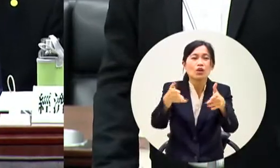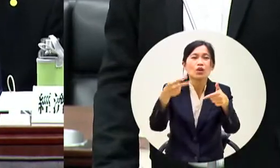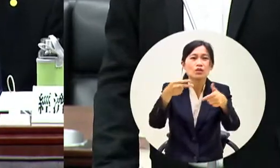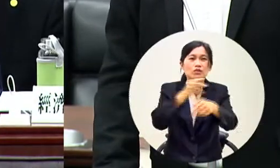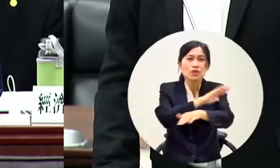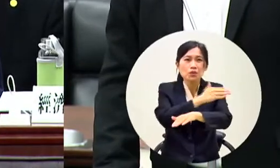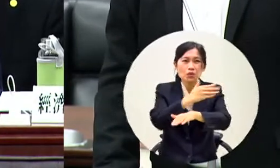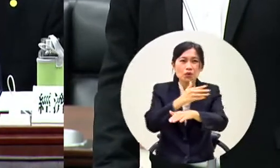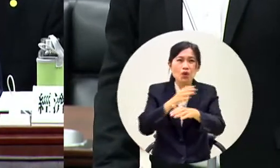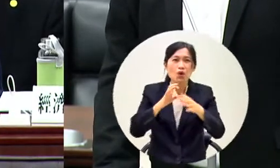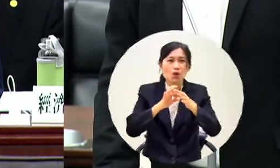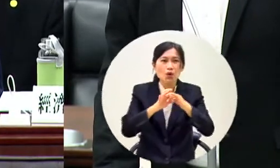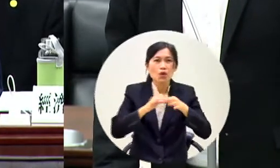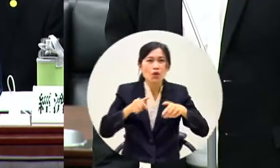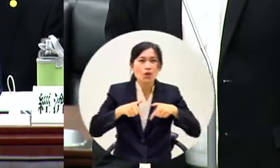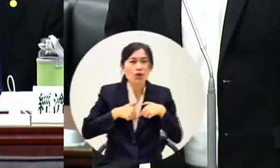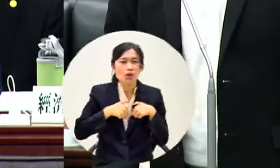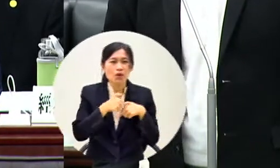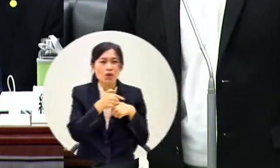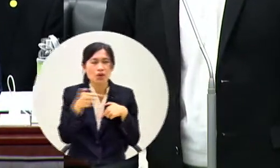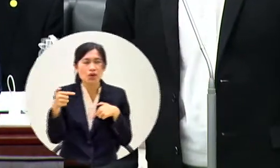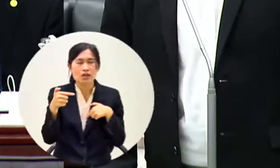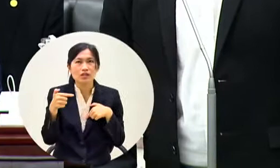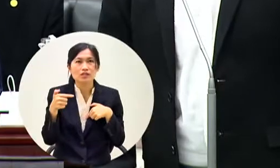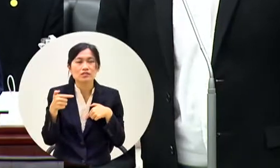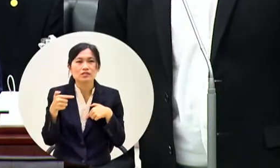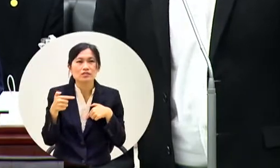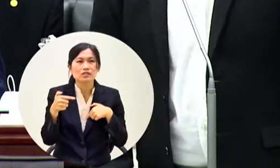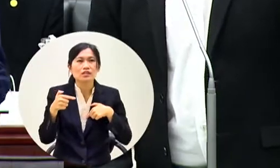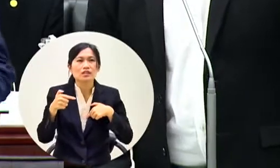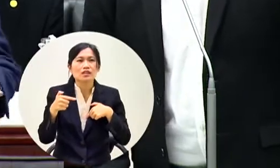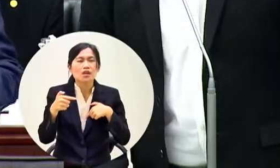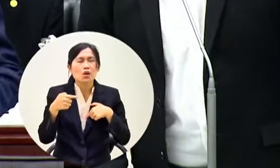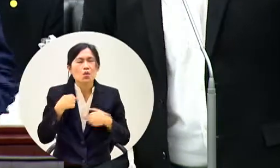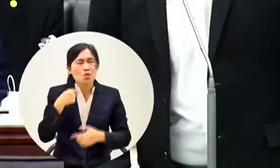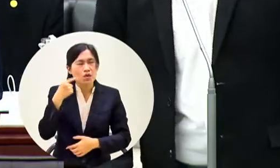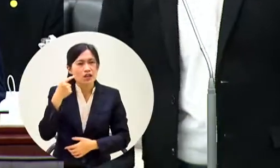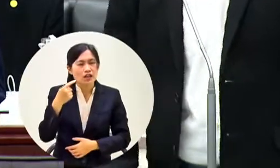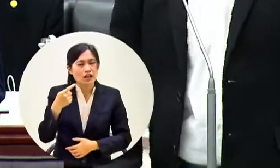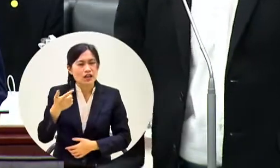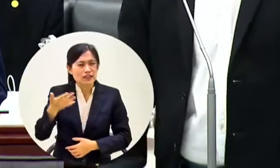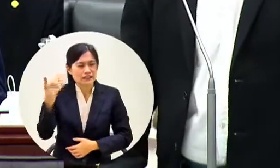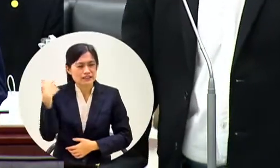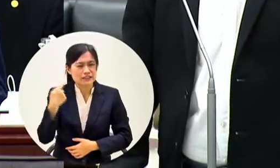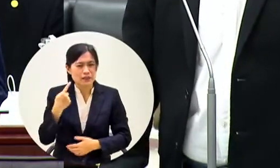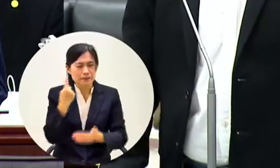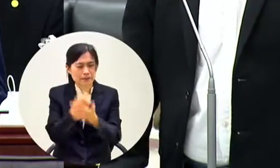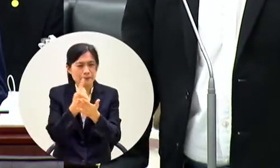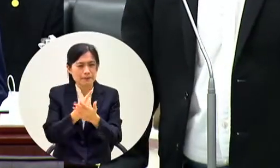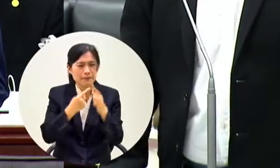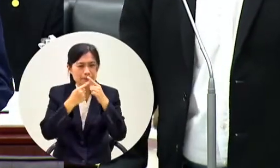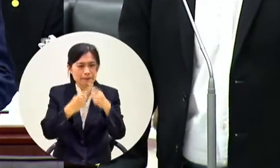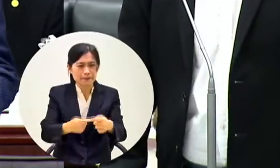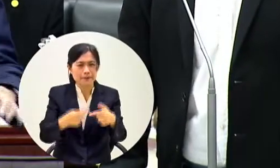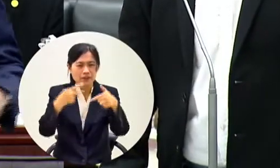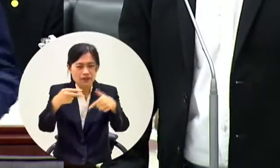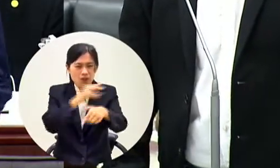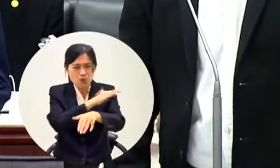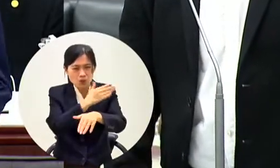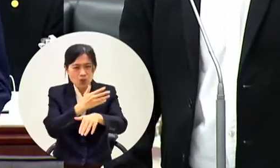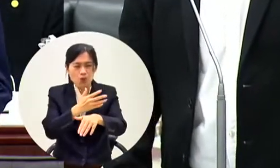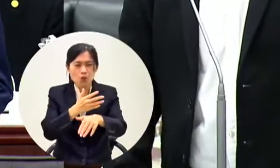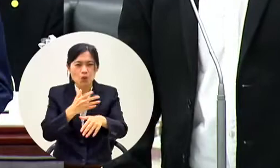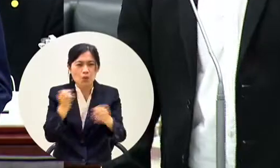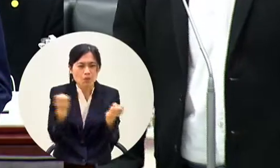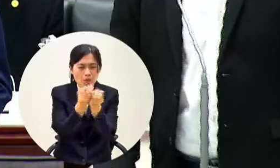非常的关心，而且啊、几乎我过去我每次到仁武，不管是看灾哈，或者是这